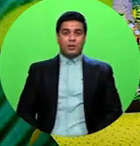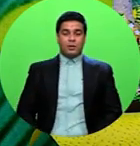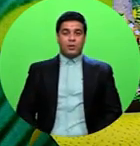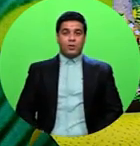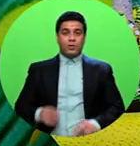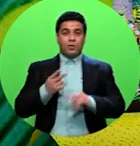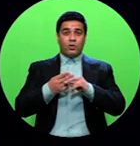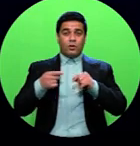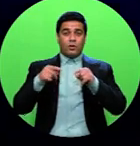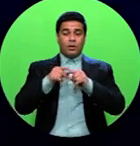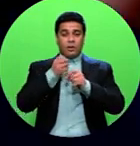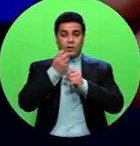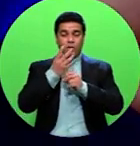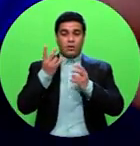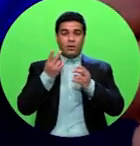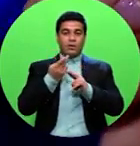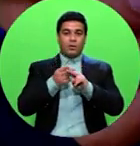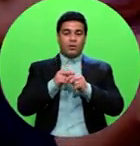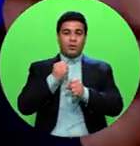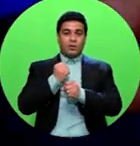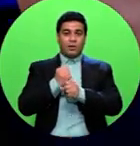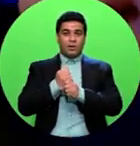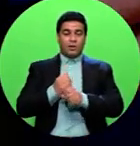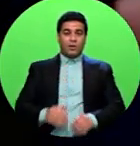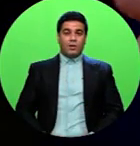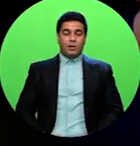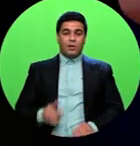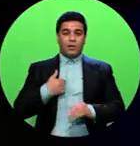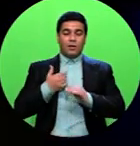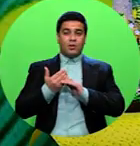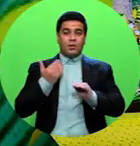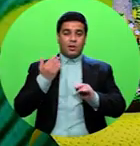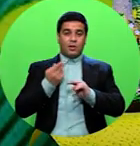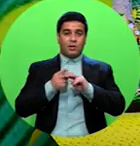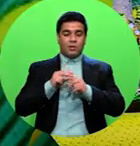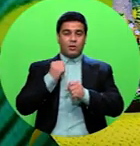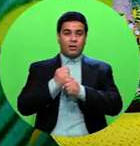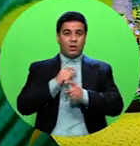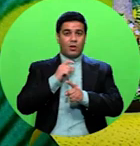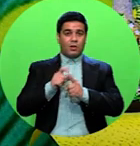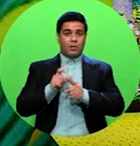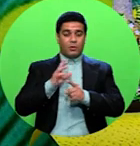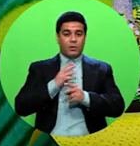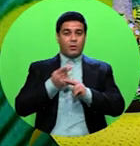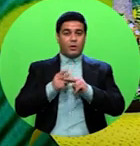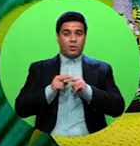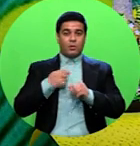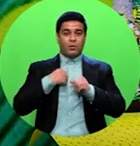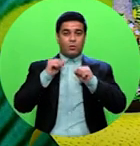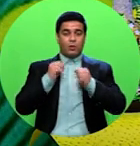Вот таких цветов надо сделать несколько. Я заготовила заранее цветы, и поэтому могу